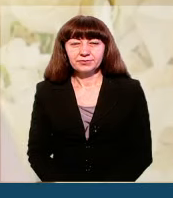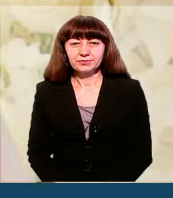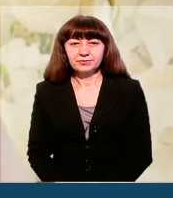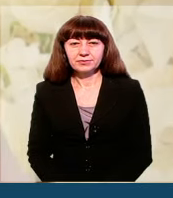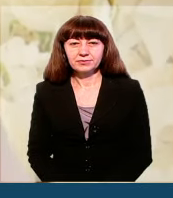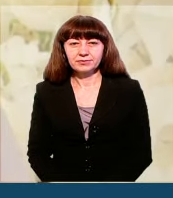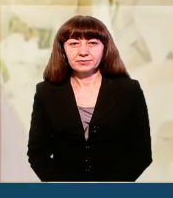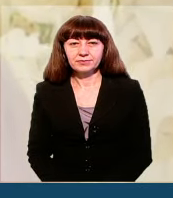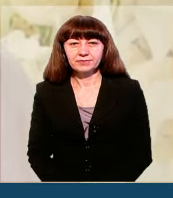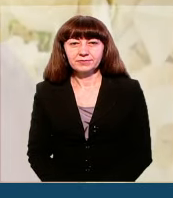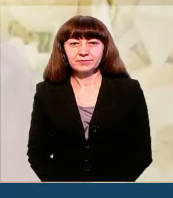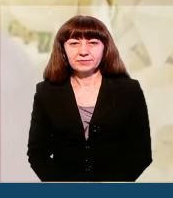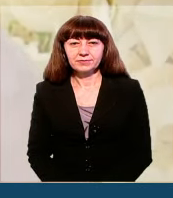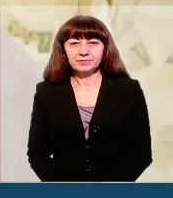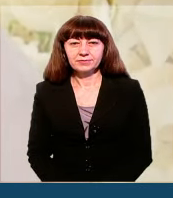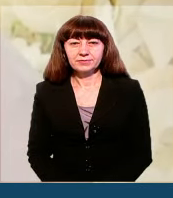согласия.